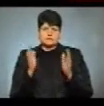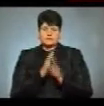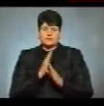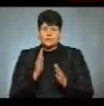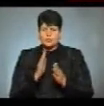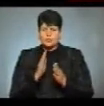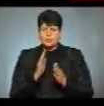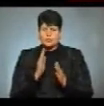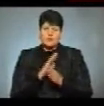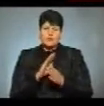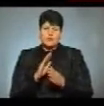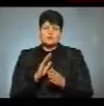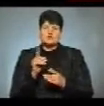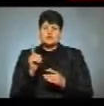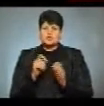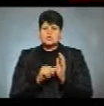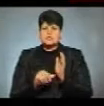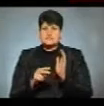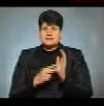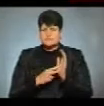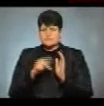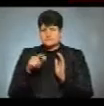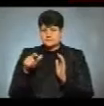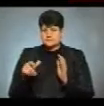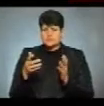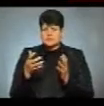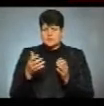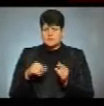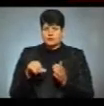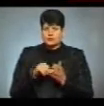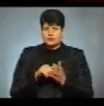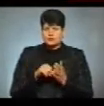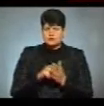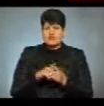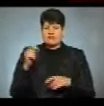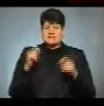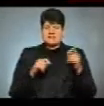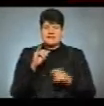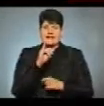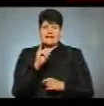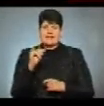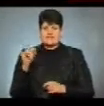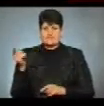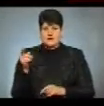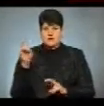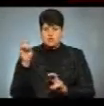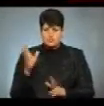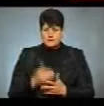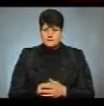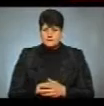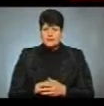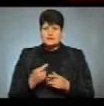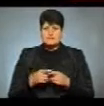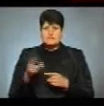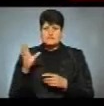160 митців беруть участь у 7-му мистецькому фестивалі «Ї» у Тернополі. В поезії основний меседж завжди все на світі, вся